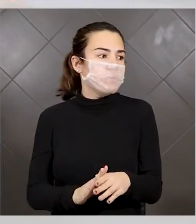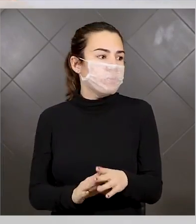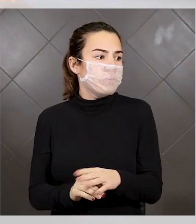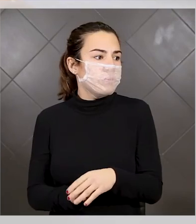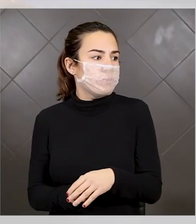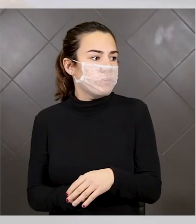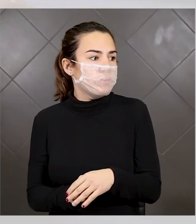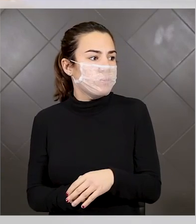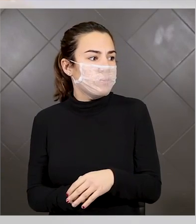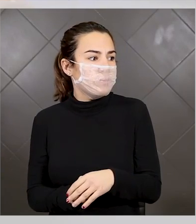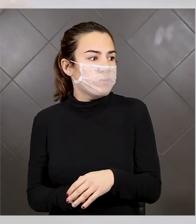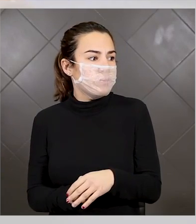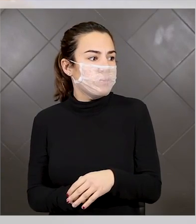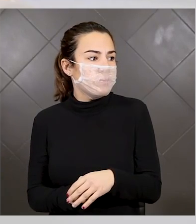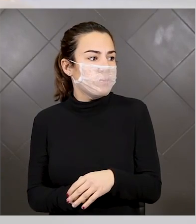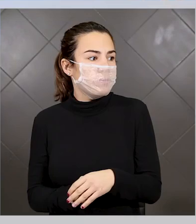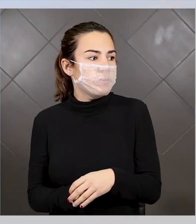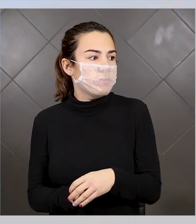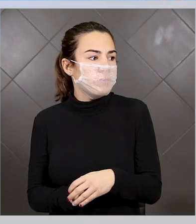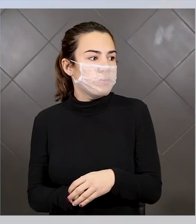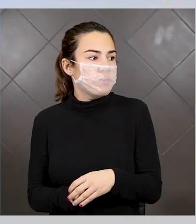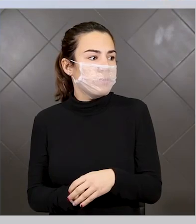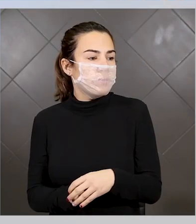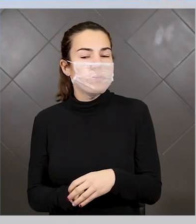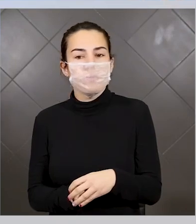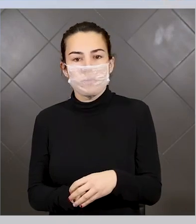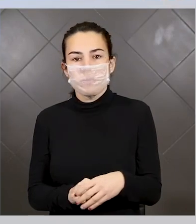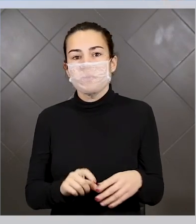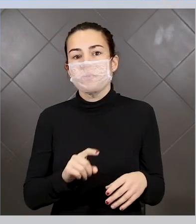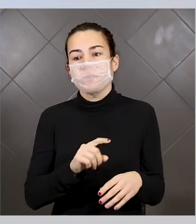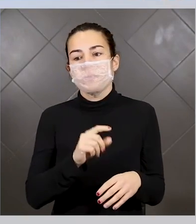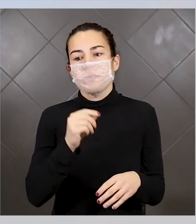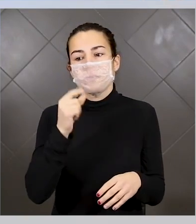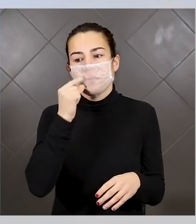Intentarem escollir les malles que no estiguin ni trencades ni que li falti la punta.